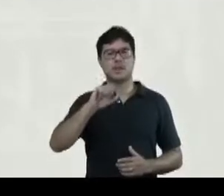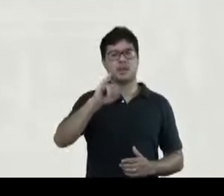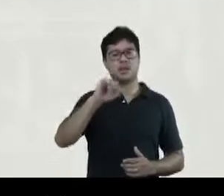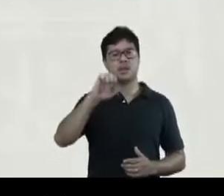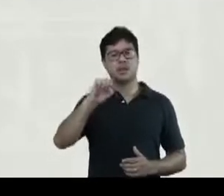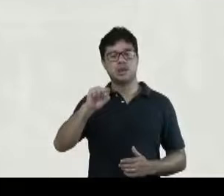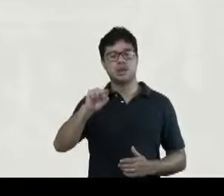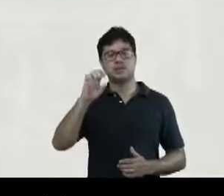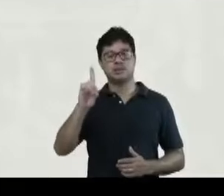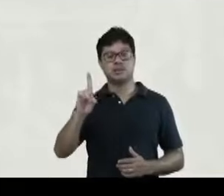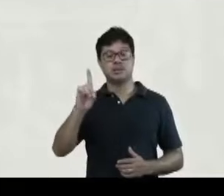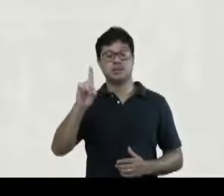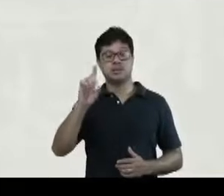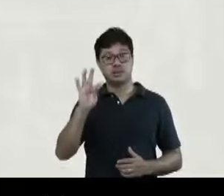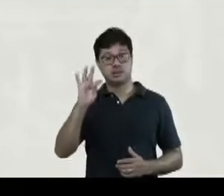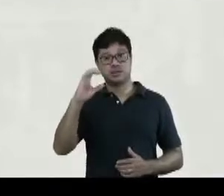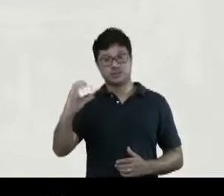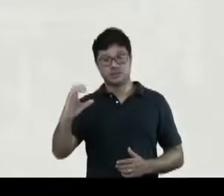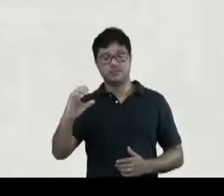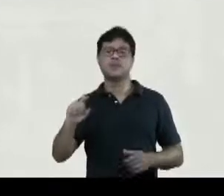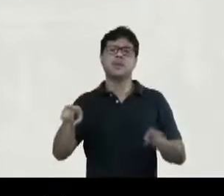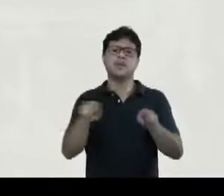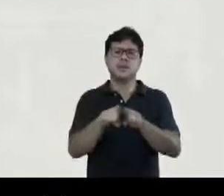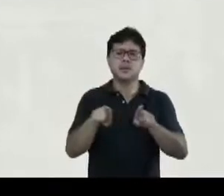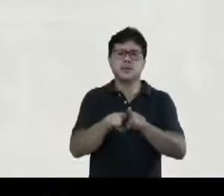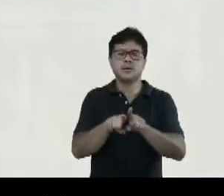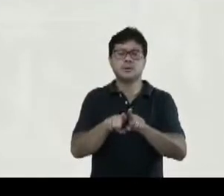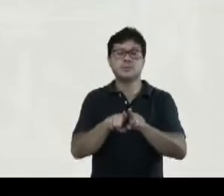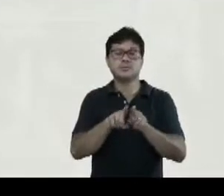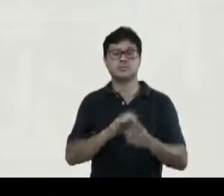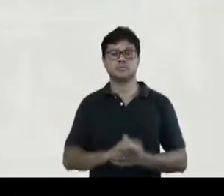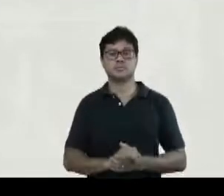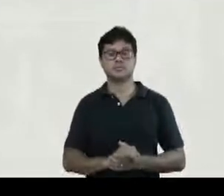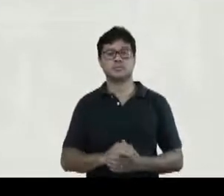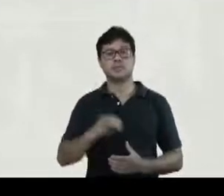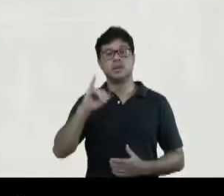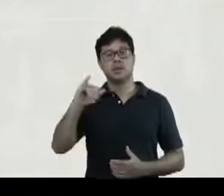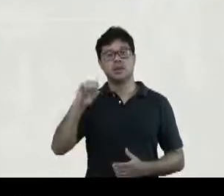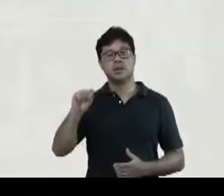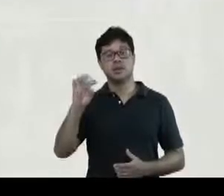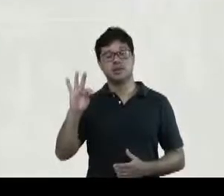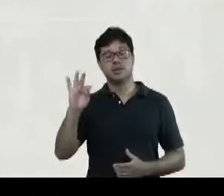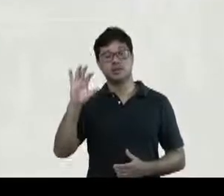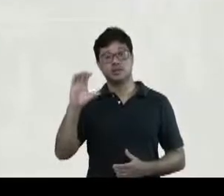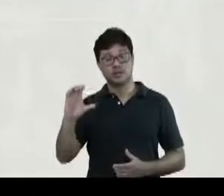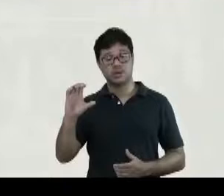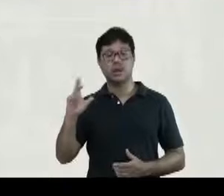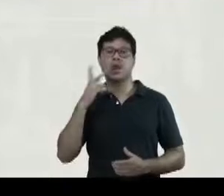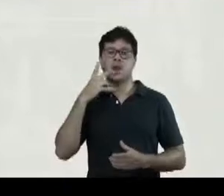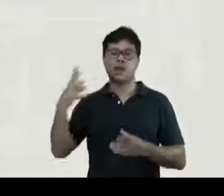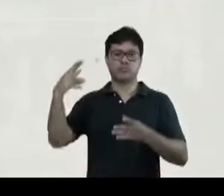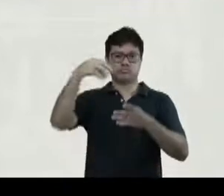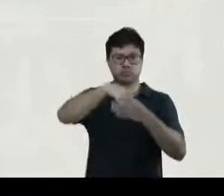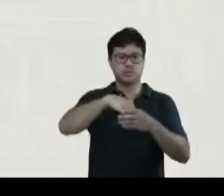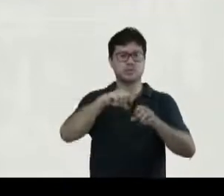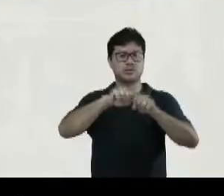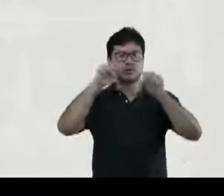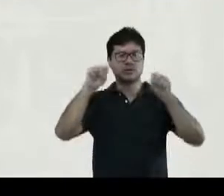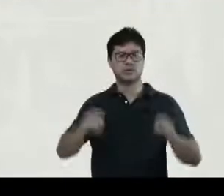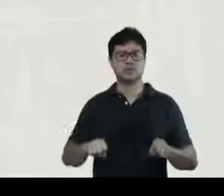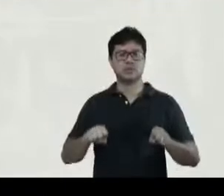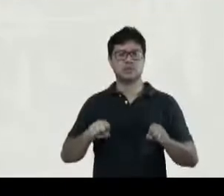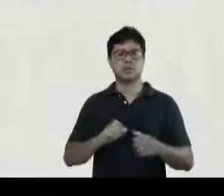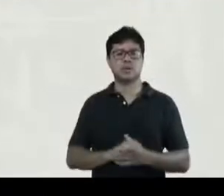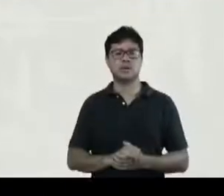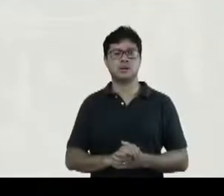heute von Searle gehostete ISDC. Mit seinen Identifikationsnummern für jede